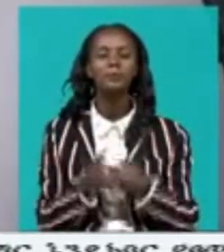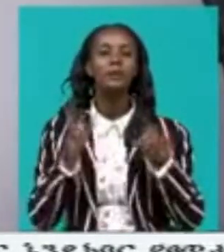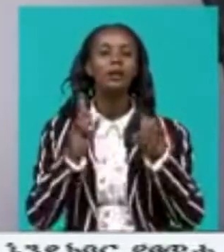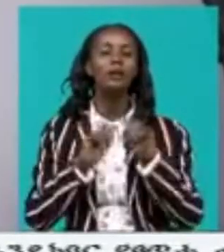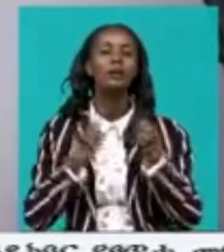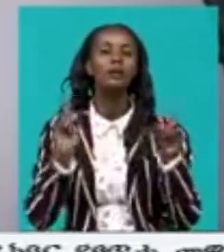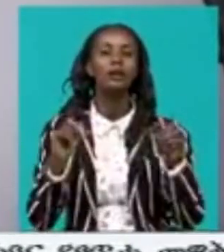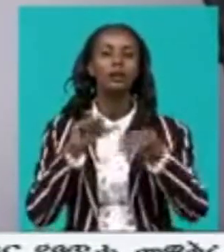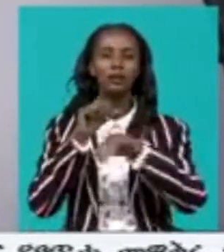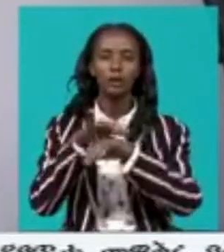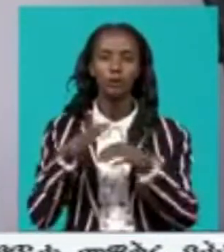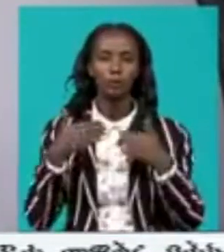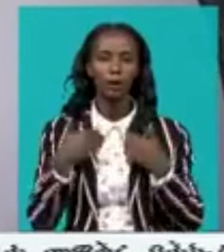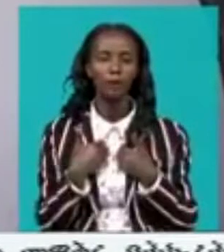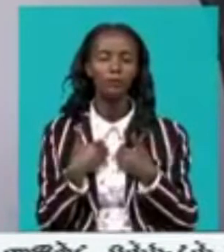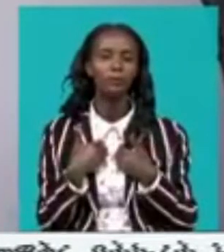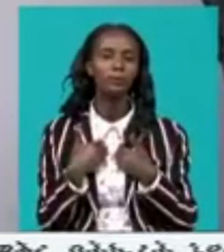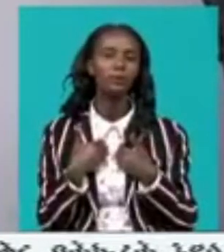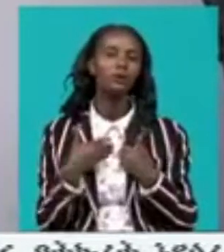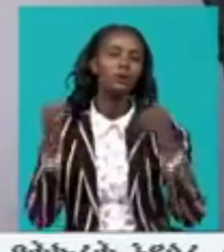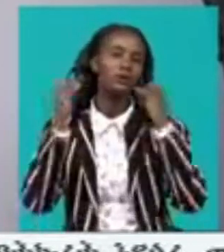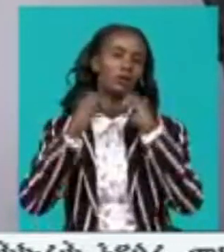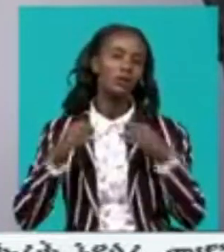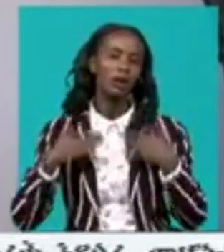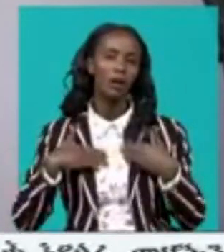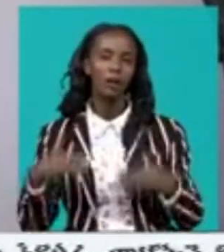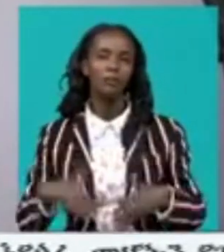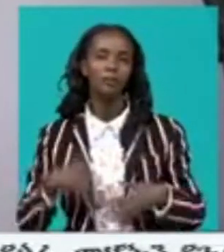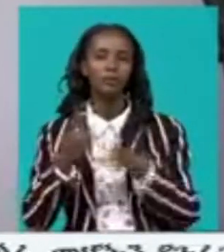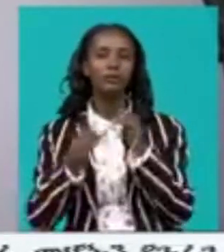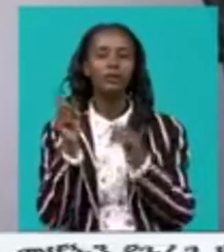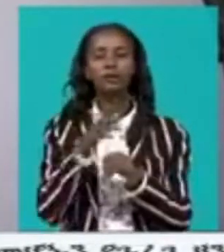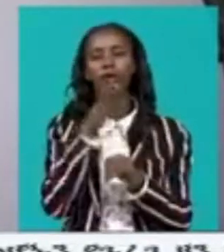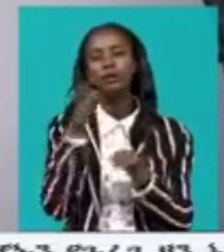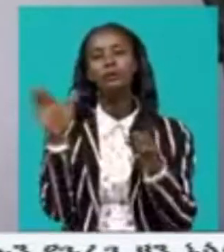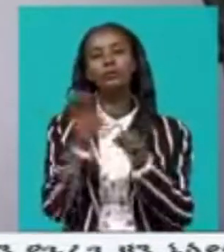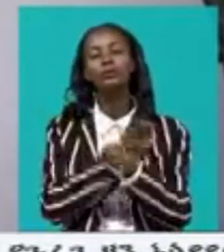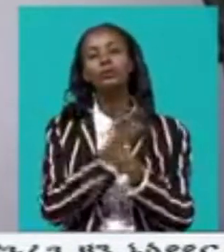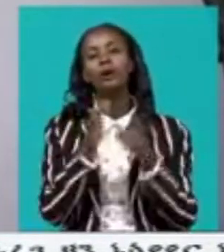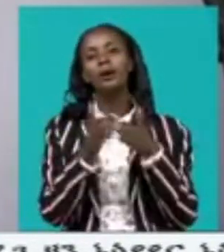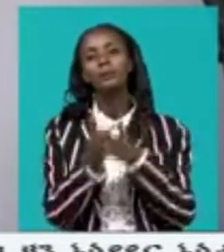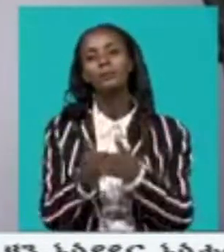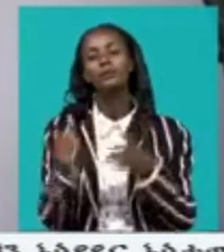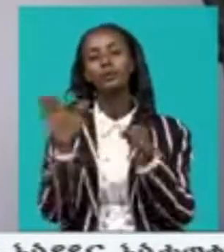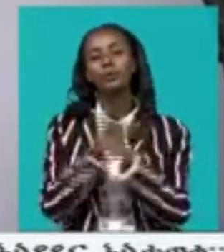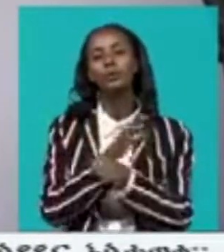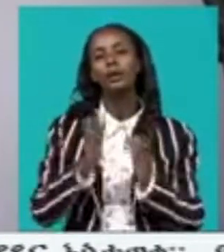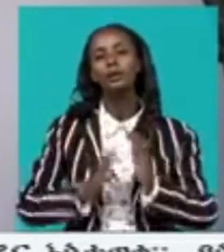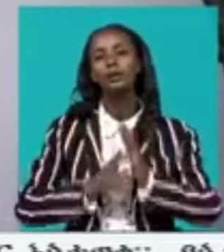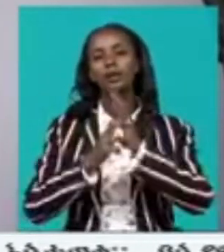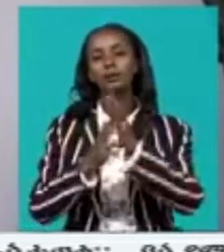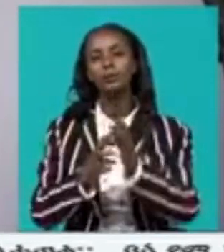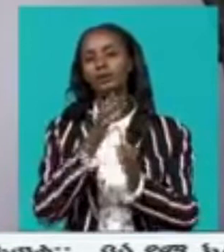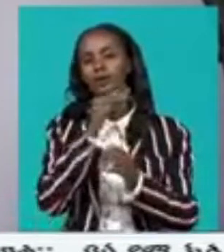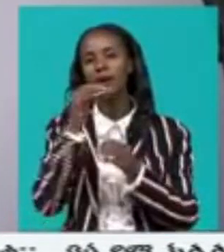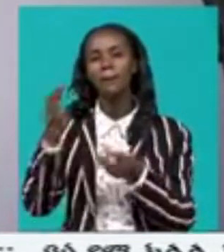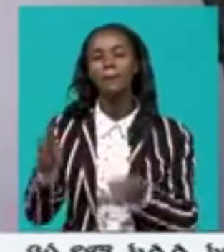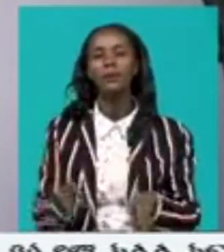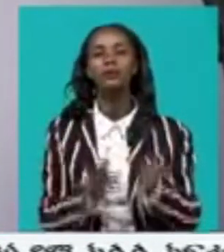የተለየ ተልእኮ ያለው ነው። የጸጥታ አካል ብቻ ሳይሆን ሙሉ አመራር፣ ሙሉ የትራንስፖርት እና